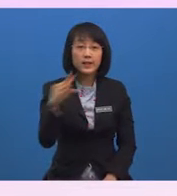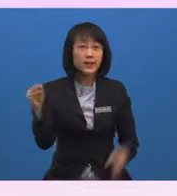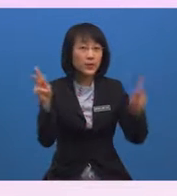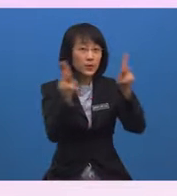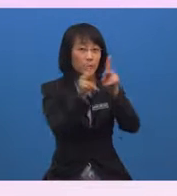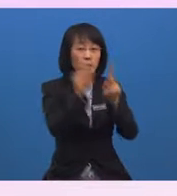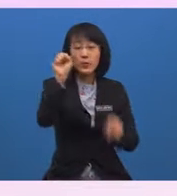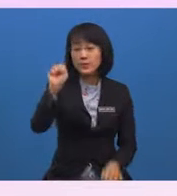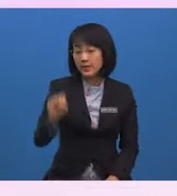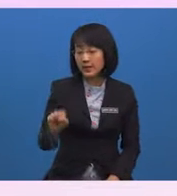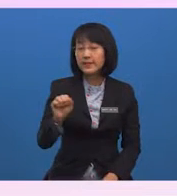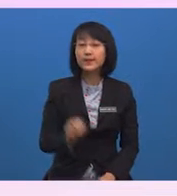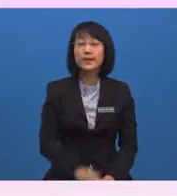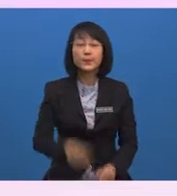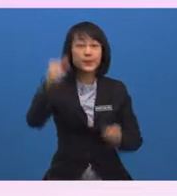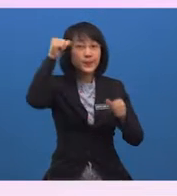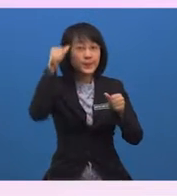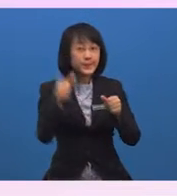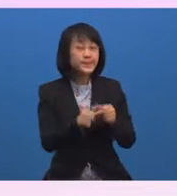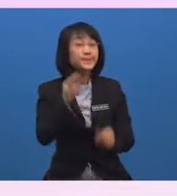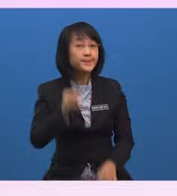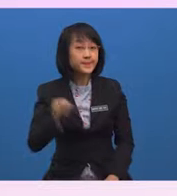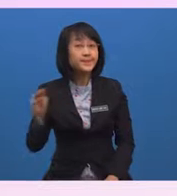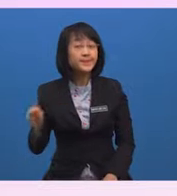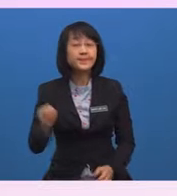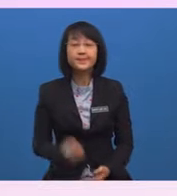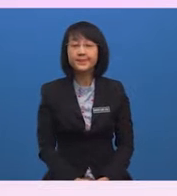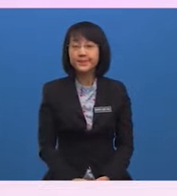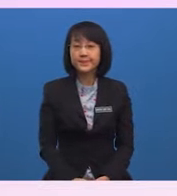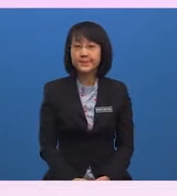selatan. Ingat, murid-murid.